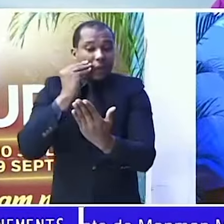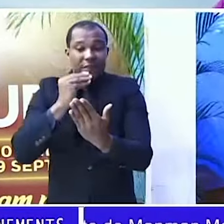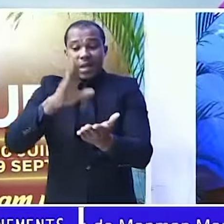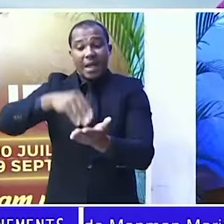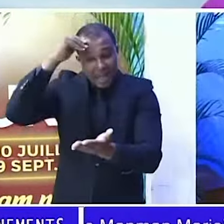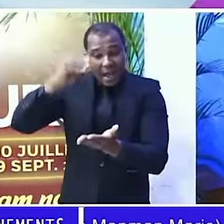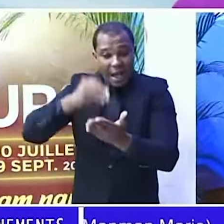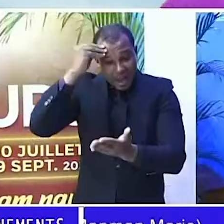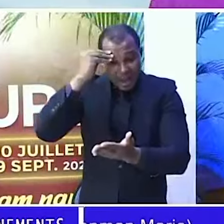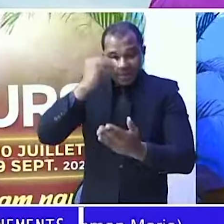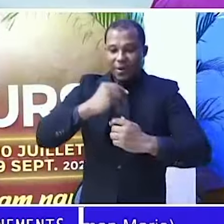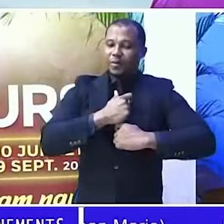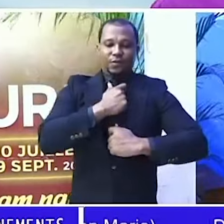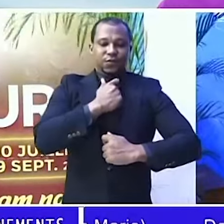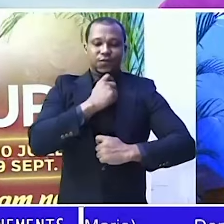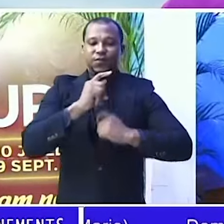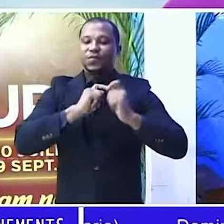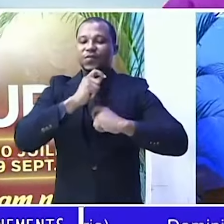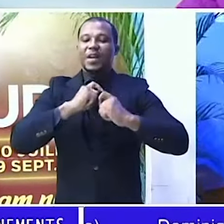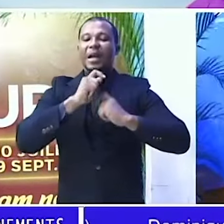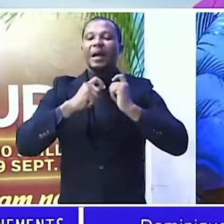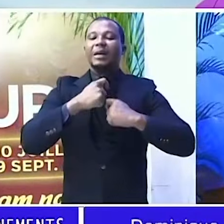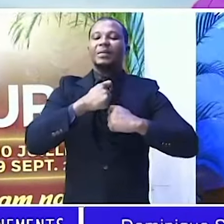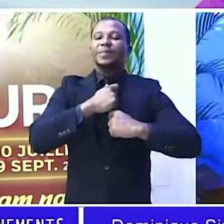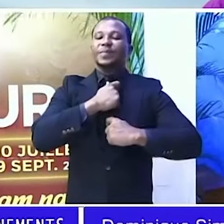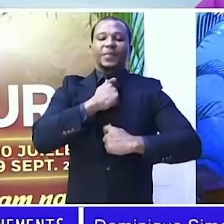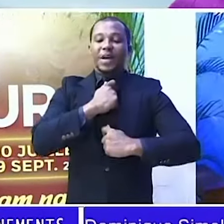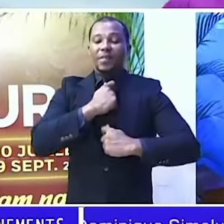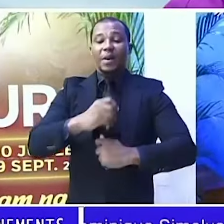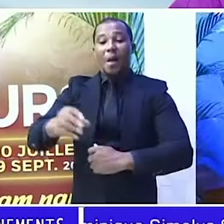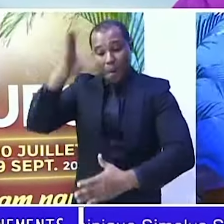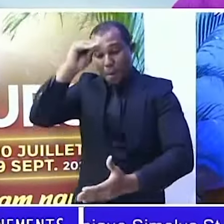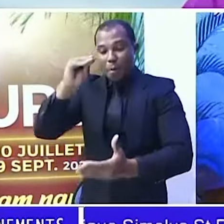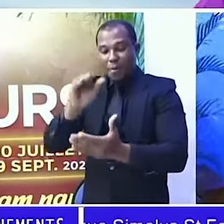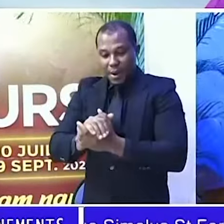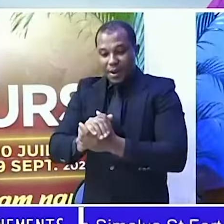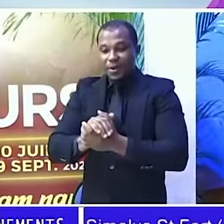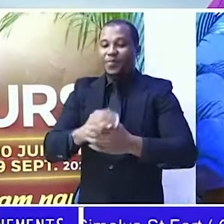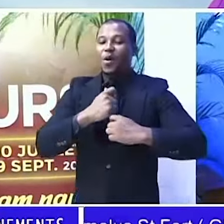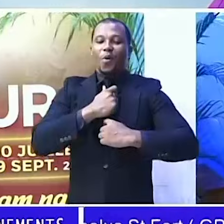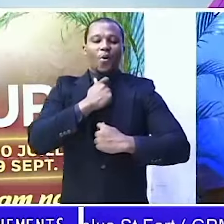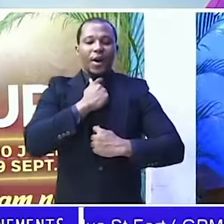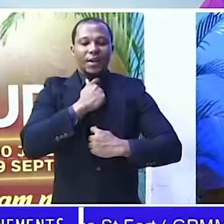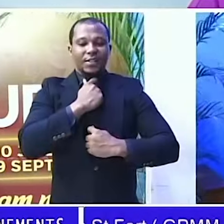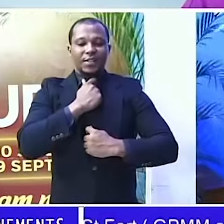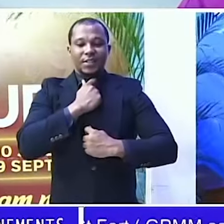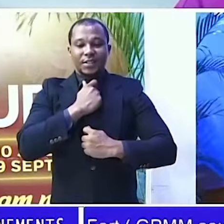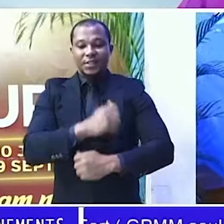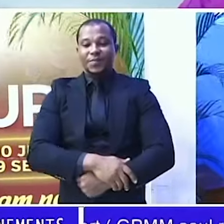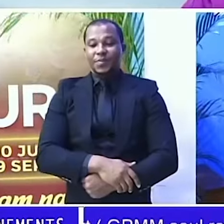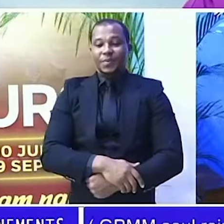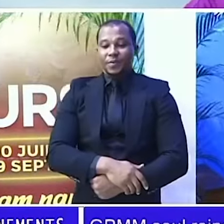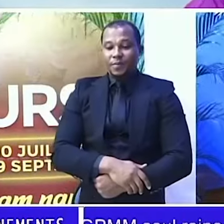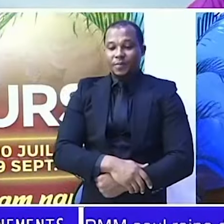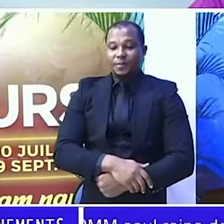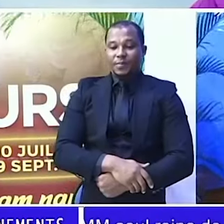mari cravate c'est comme si ménage ou ap sorti avec ou nan ka la mari ou ap sorti ou ranger cravate mari konn wè ça nèg